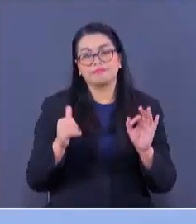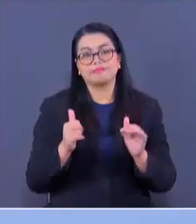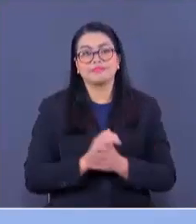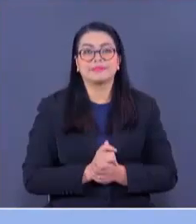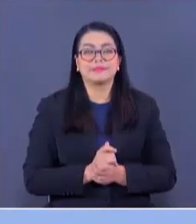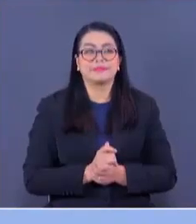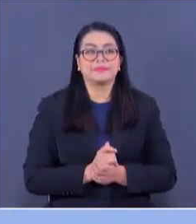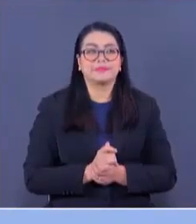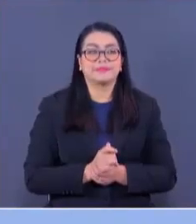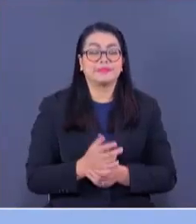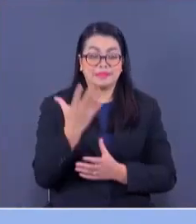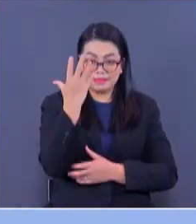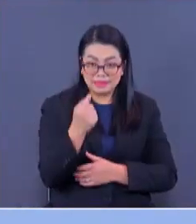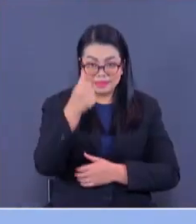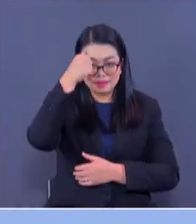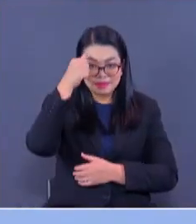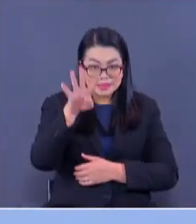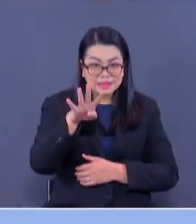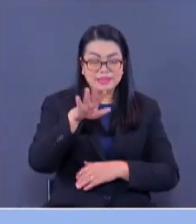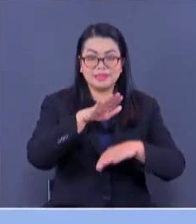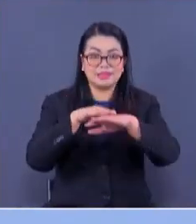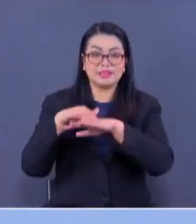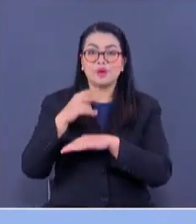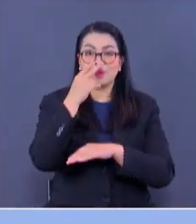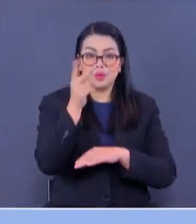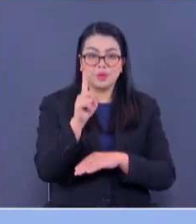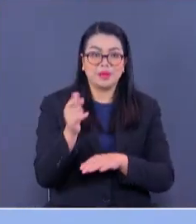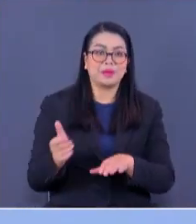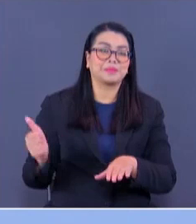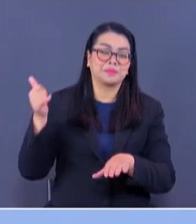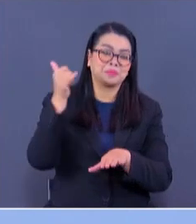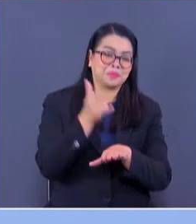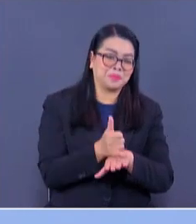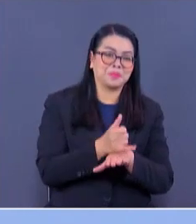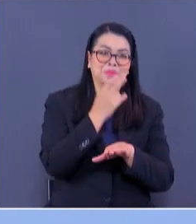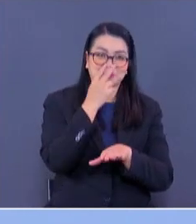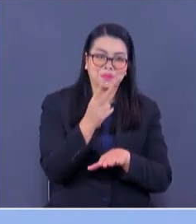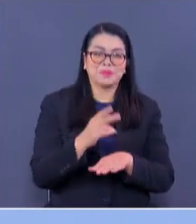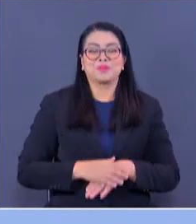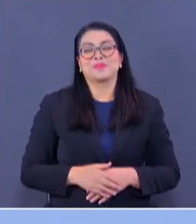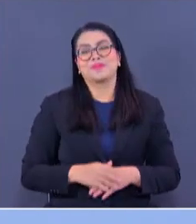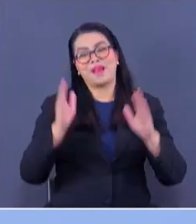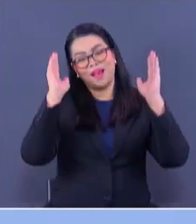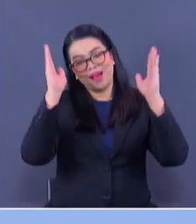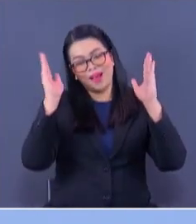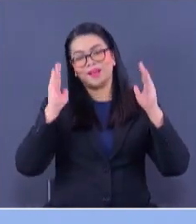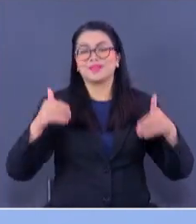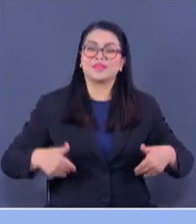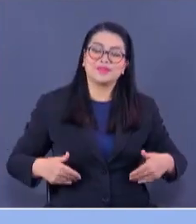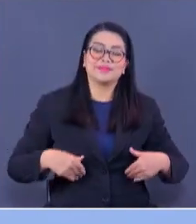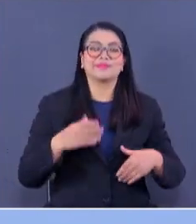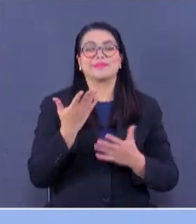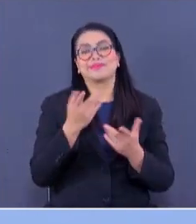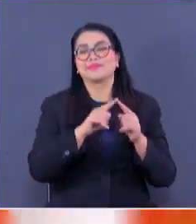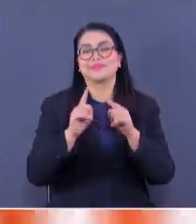นับถอยหลังอีกแค่4วันเท่านั้นนะคะคุณผู้ชมจะชวนทุกคนเนี่ยไปขึ้นรถทัวร์พร้อมกับเหล่าพิธีกรสุดแซ่บในรายการน้องใหม่แกะกล่องทัวร์มาล